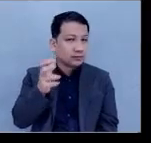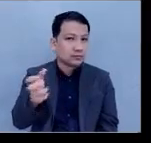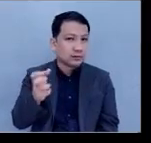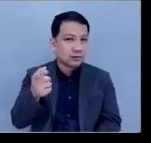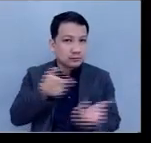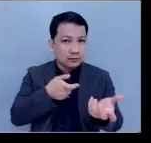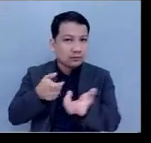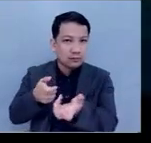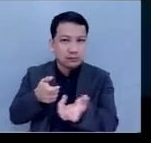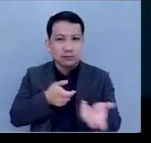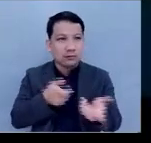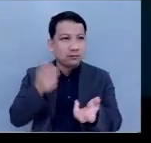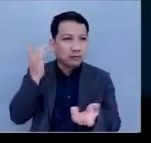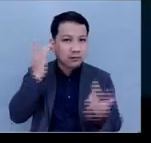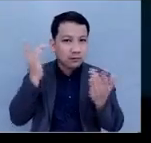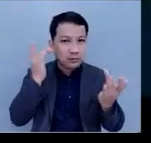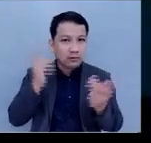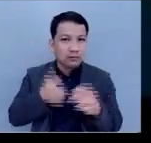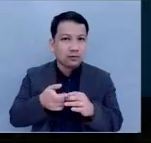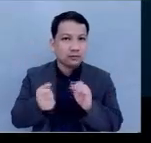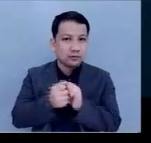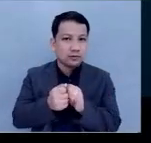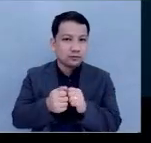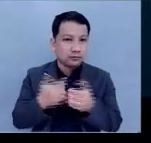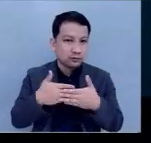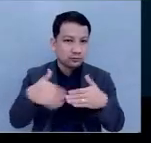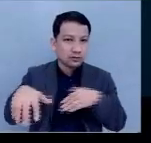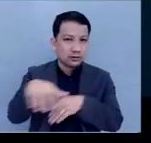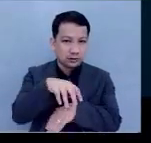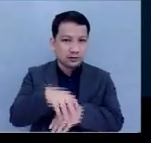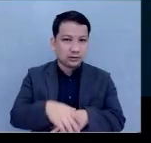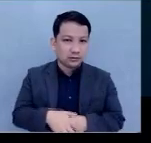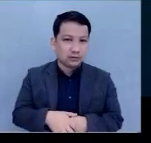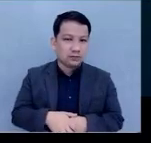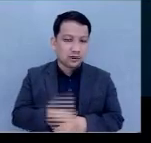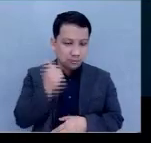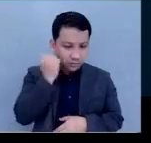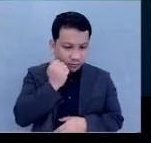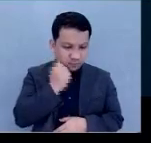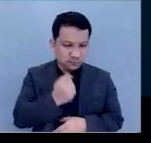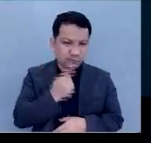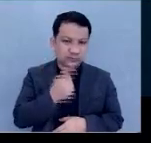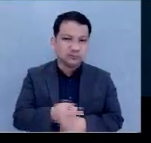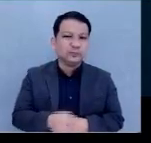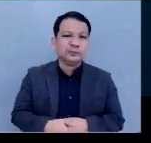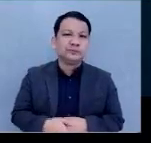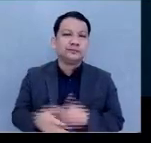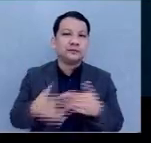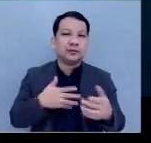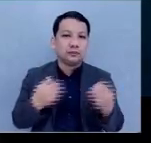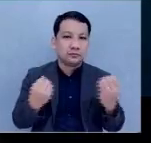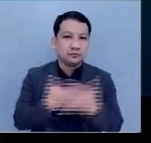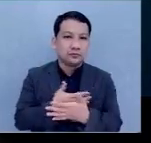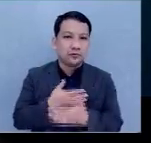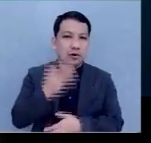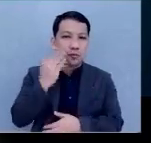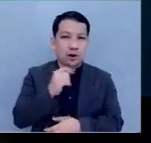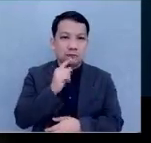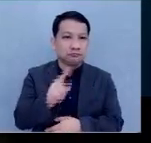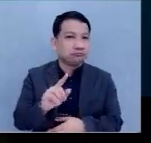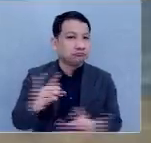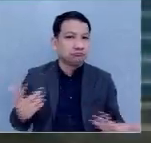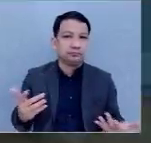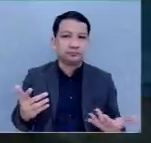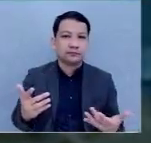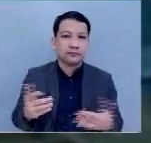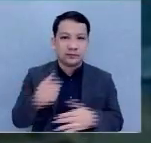putukan, barilan na parang sa kanila daw po. Yun nga po lagi po niyang sinasabi na natatakot po siya kasi wala pong laki yung